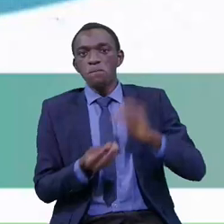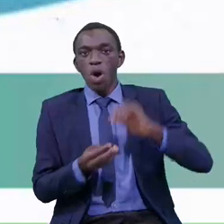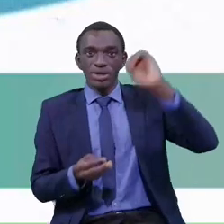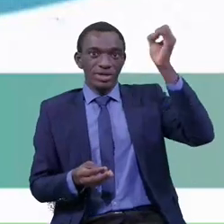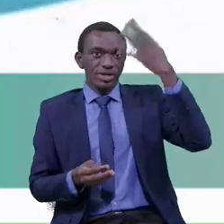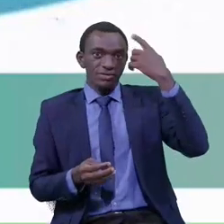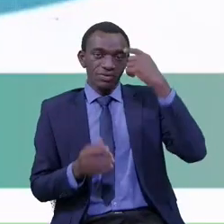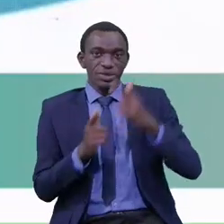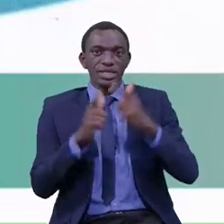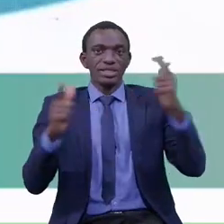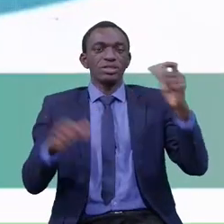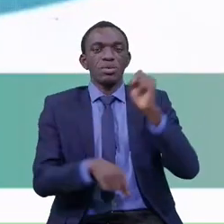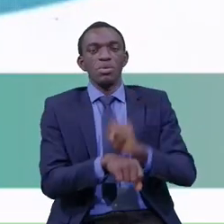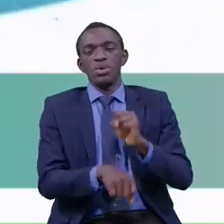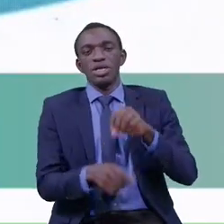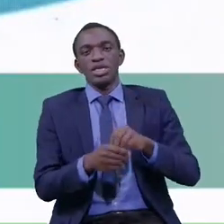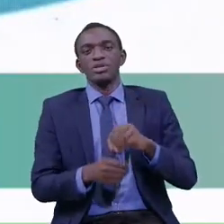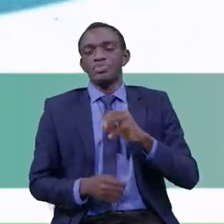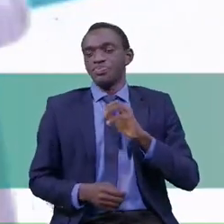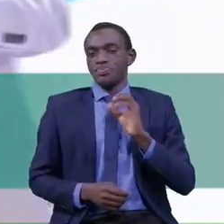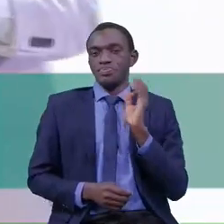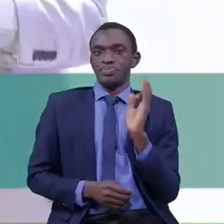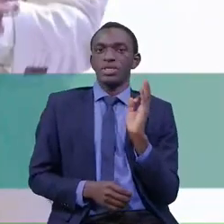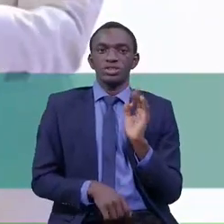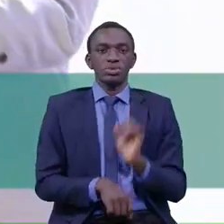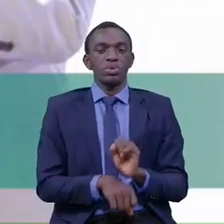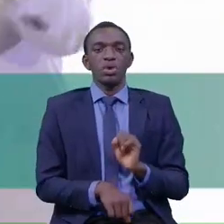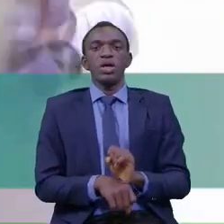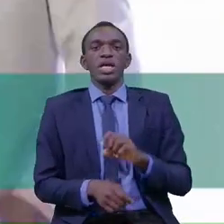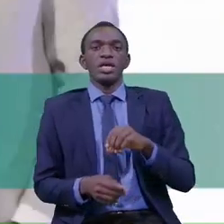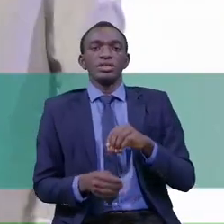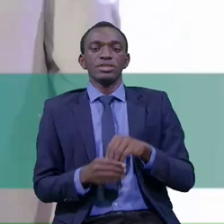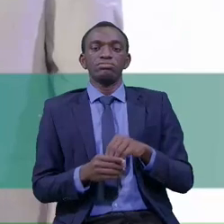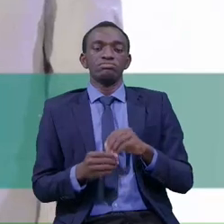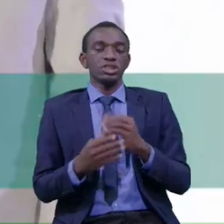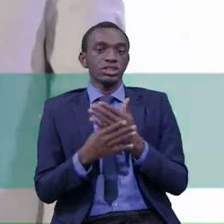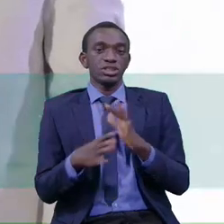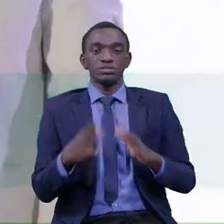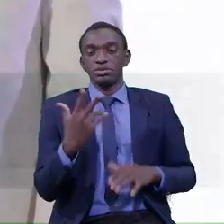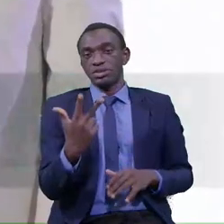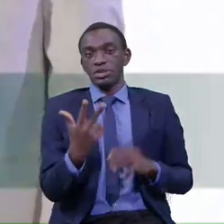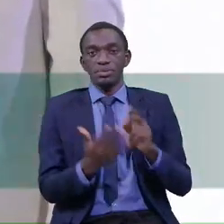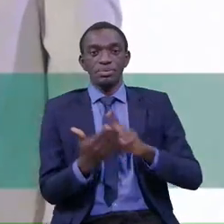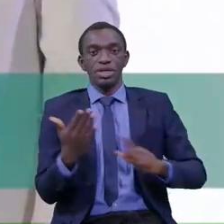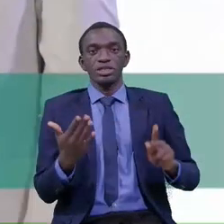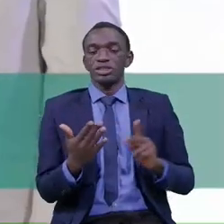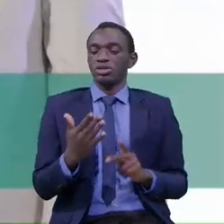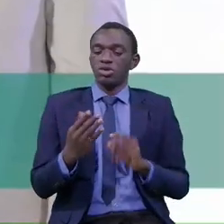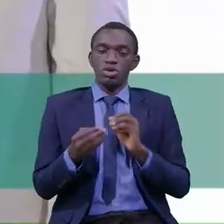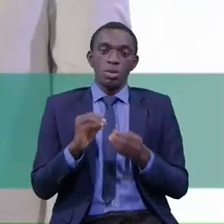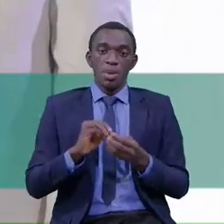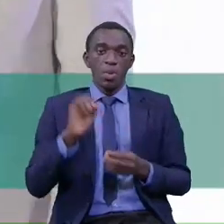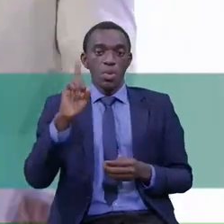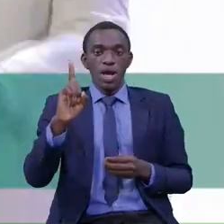pour de plus grands exploits dans le mystère ». Le message est en trois parties. Premièrement, la grâce suffisante